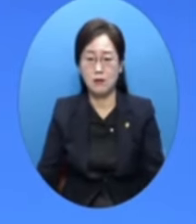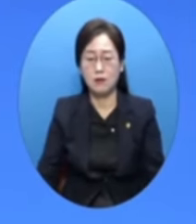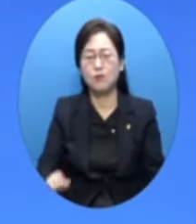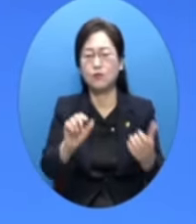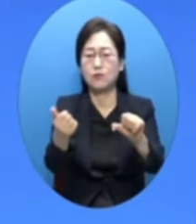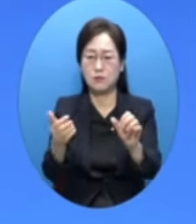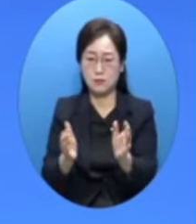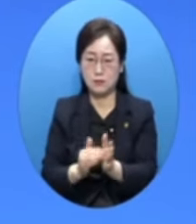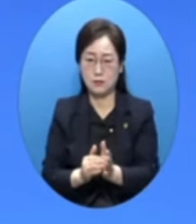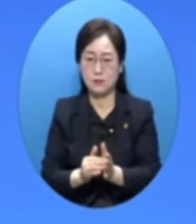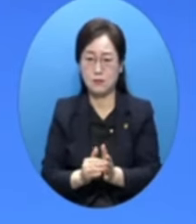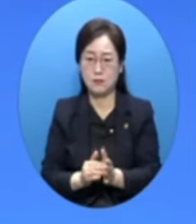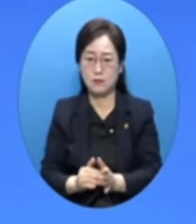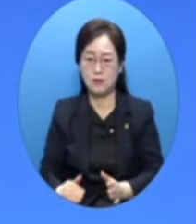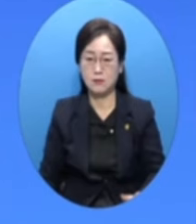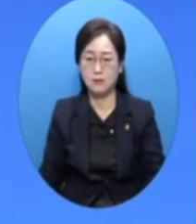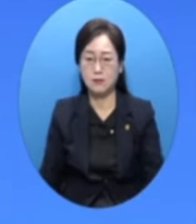총격하셨는데